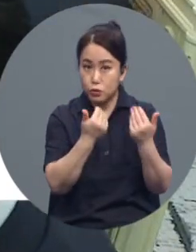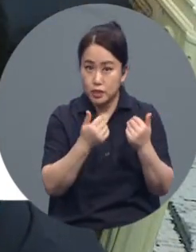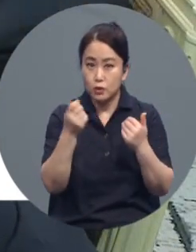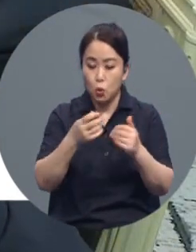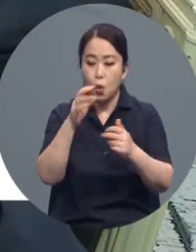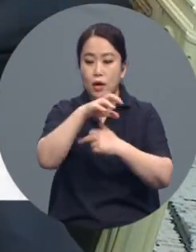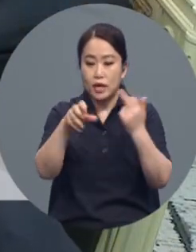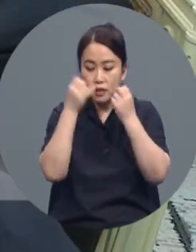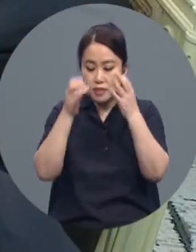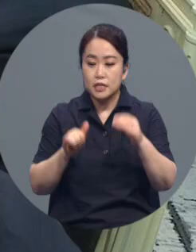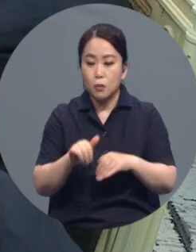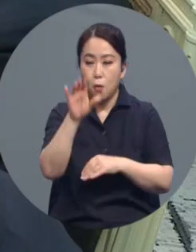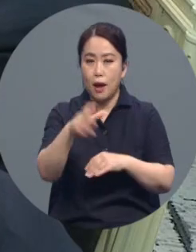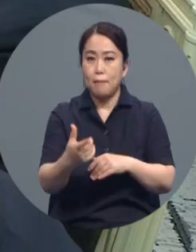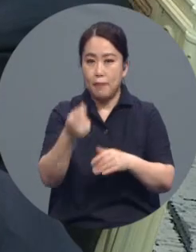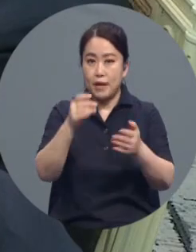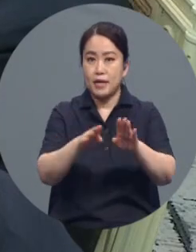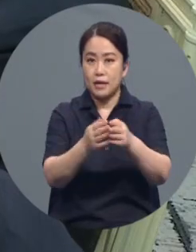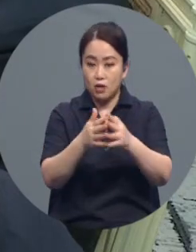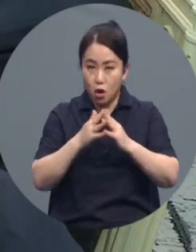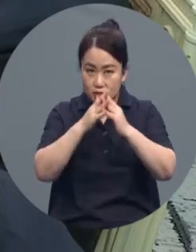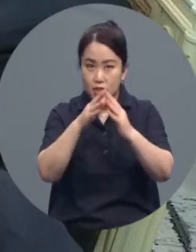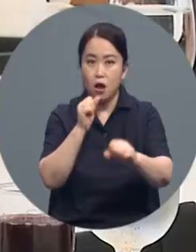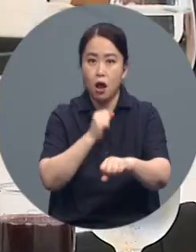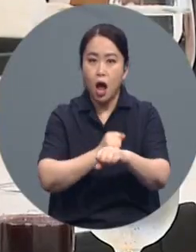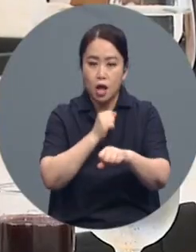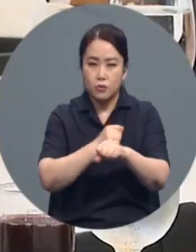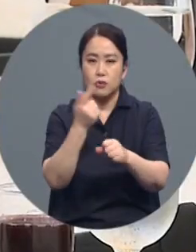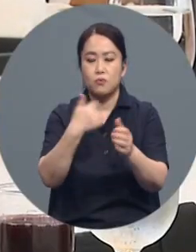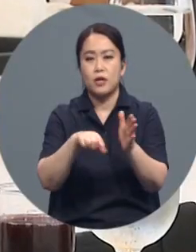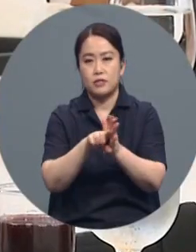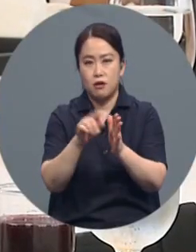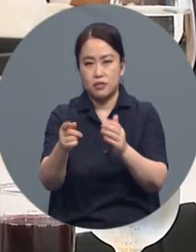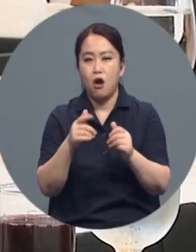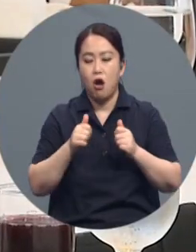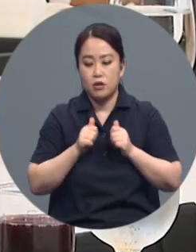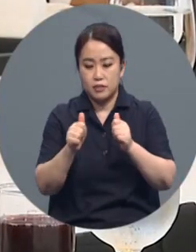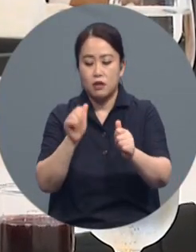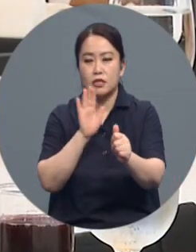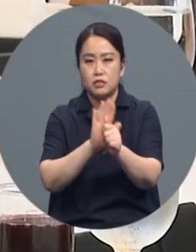조기 건설, 산업은행 부산 이전에 대해 적극적인 지원을 요청했습니다.